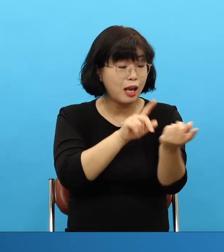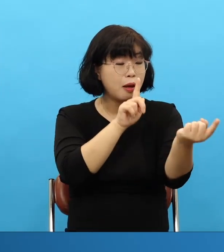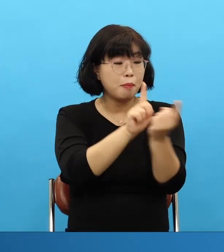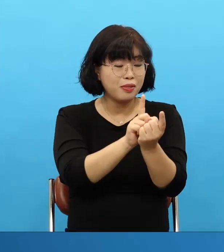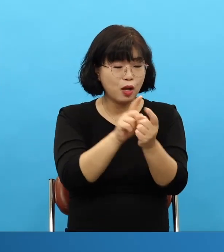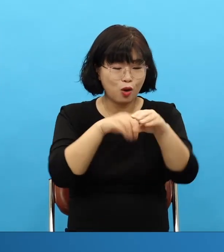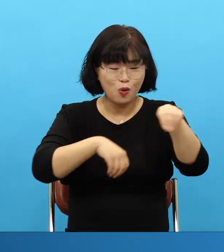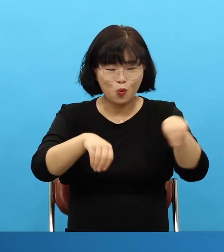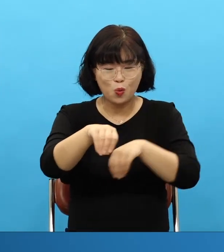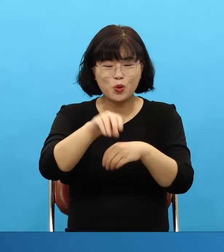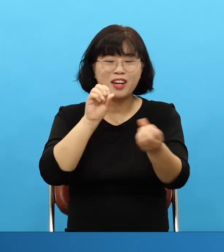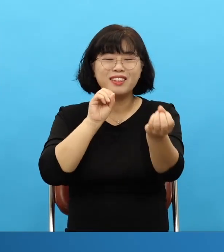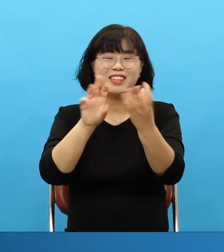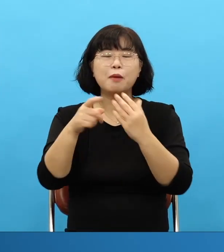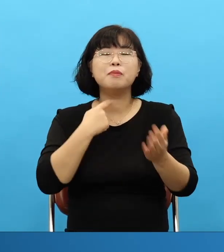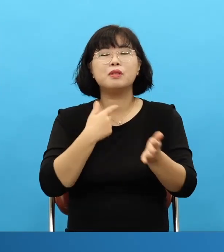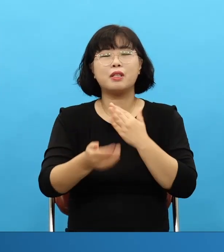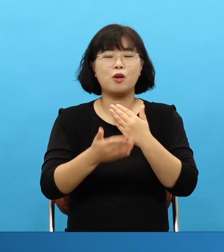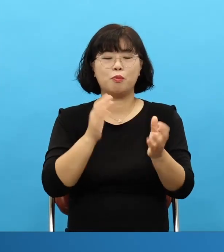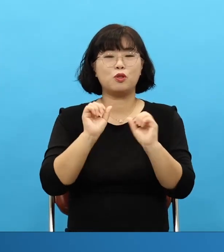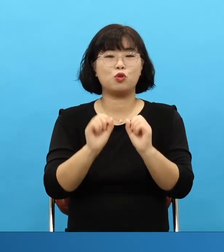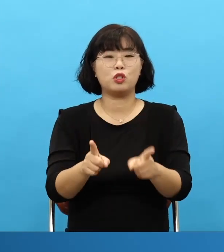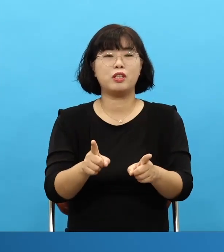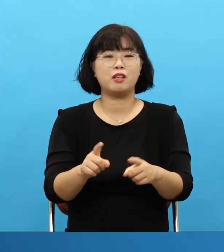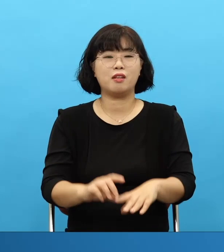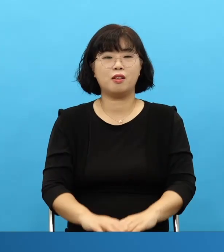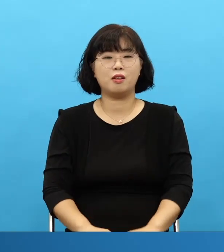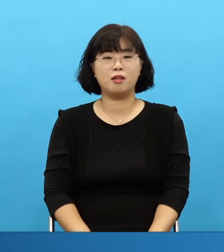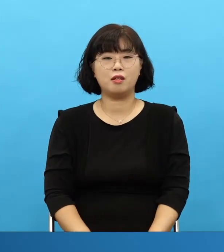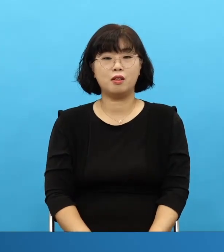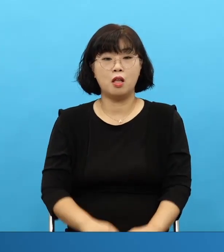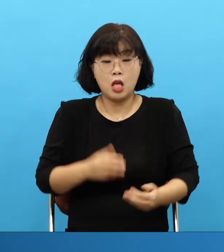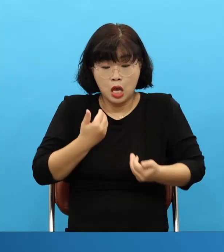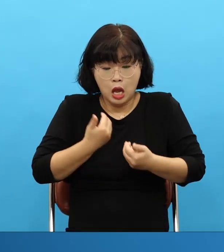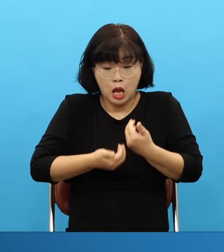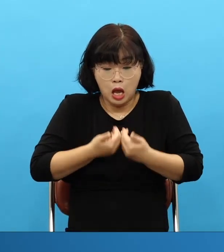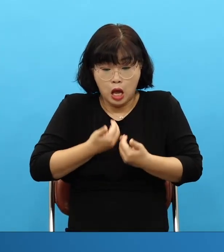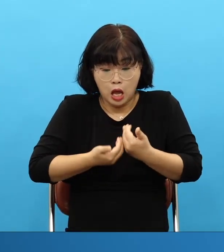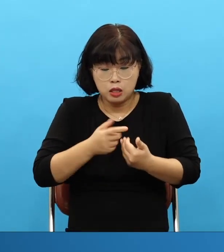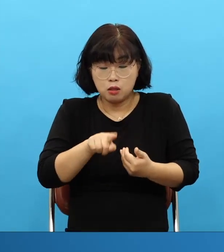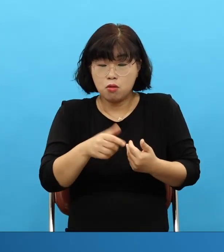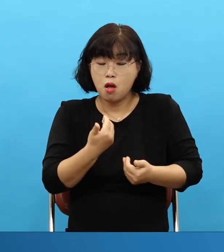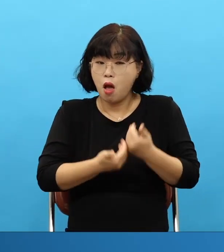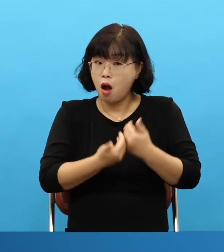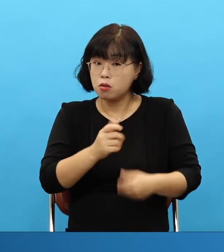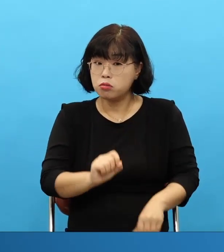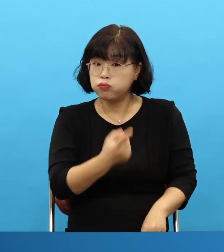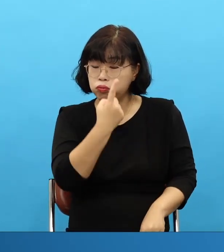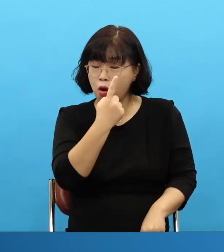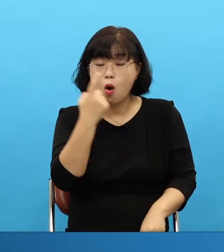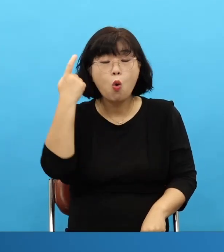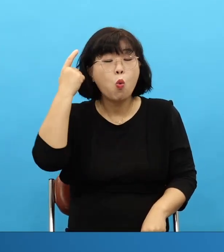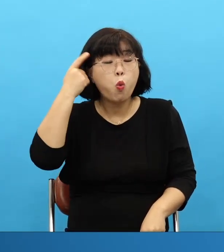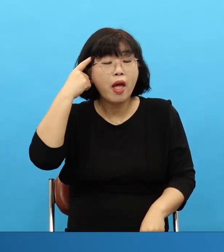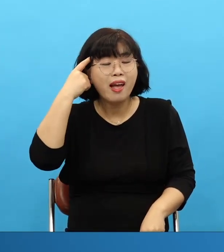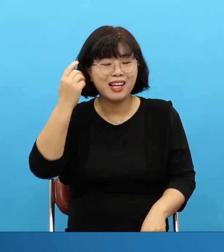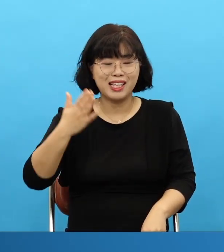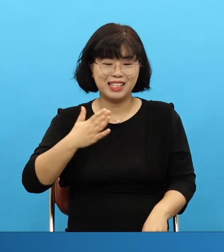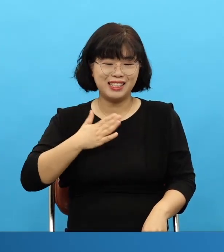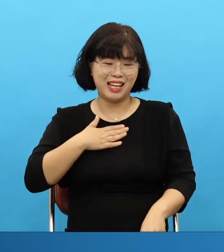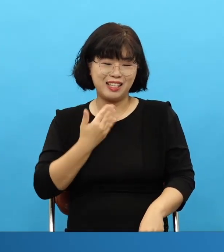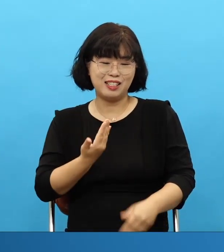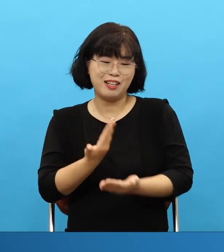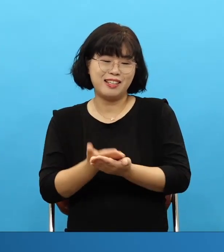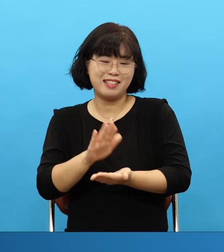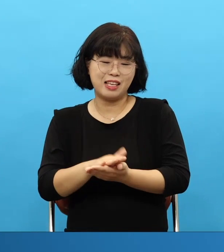God. 갈등이 자꾸 일어나는 거는 여러분을 한 단계 하나님이 올리시려고 하는 갱신의 축복을 하는 오늘이다